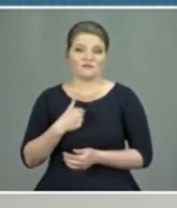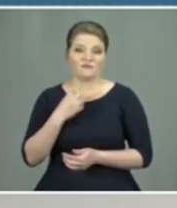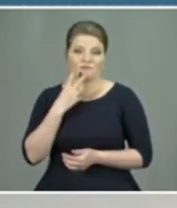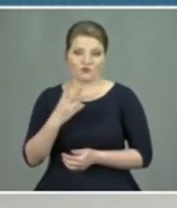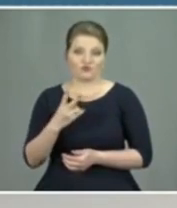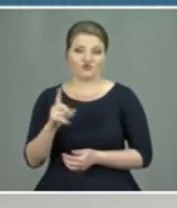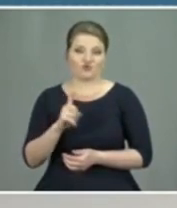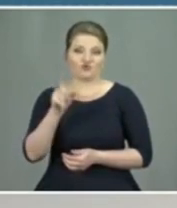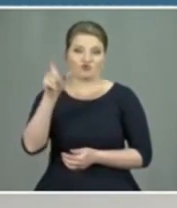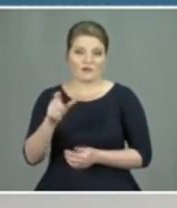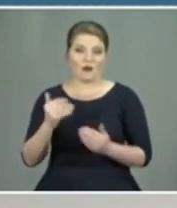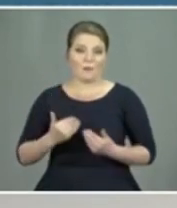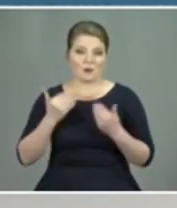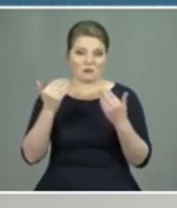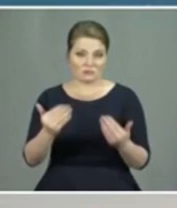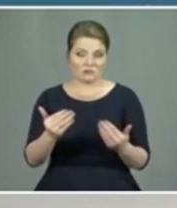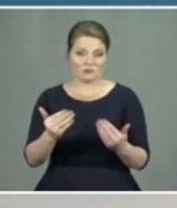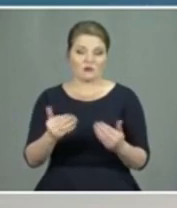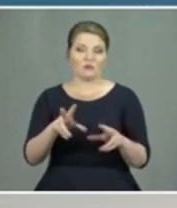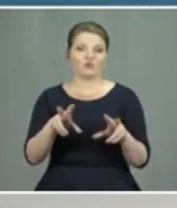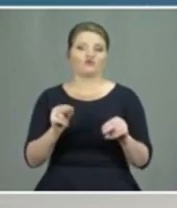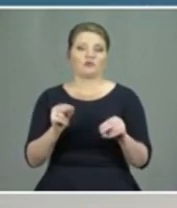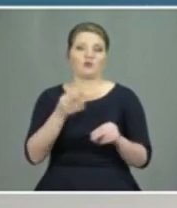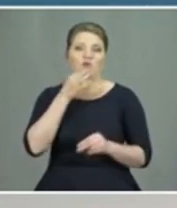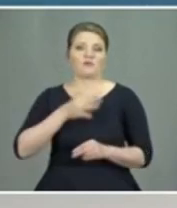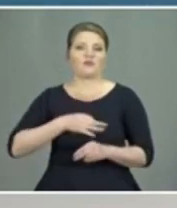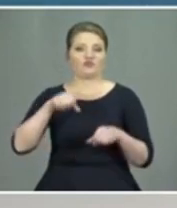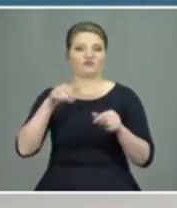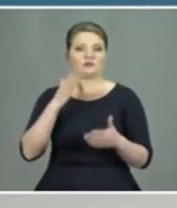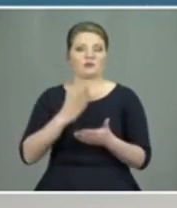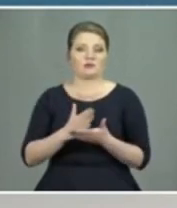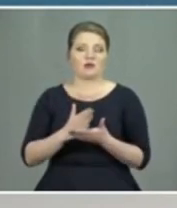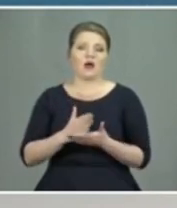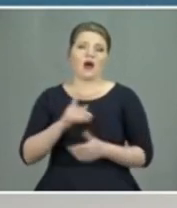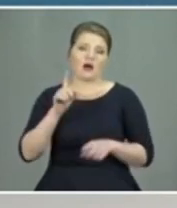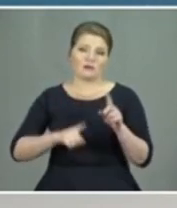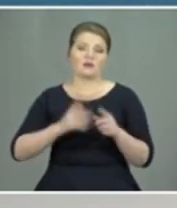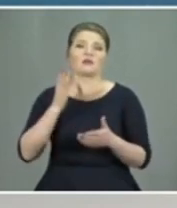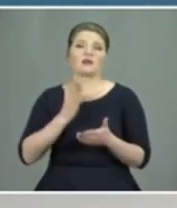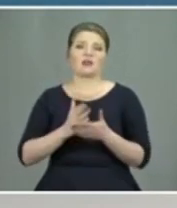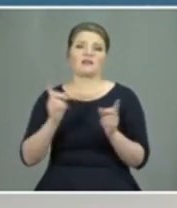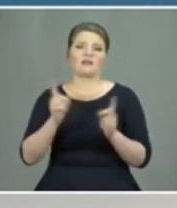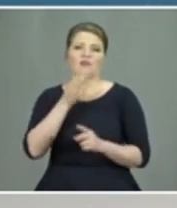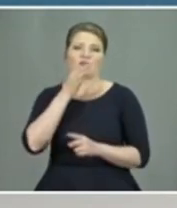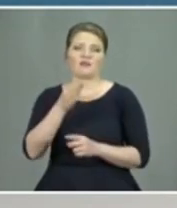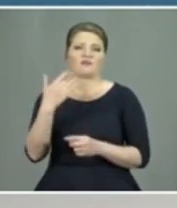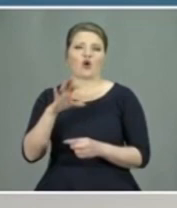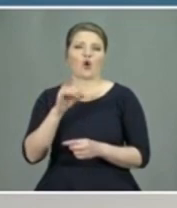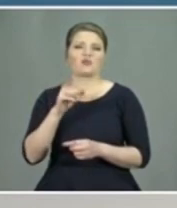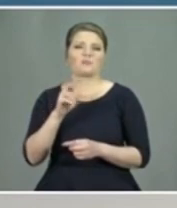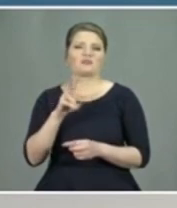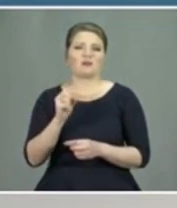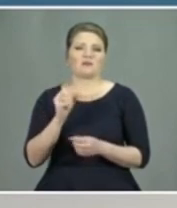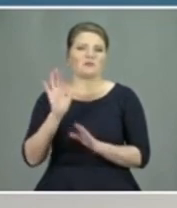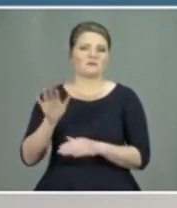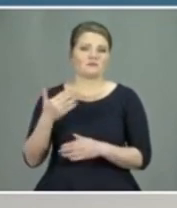видеть, что человек обратился, получил решение. Но есть иногда отписки. Вот сейчас еще раз предупреждаю, будут такие